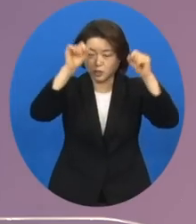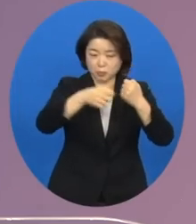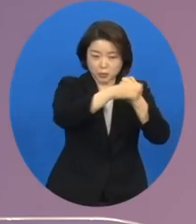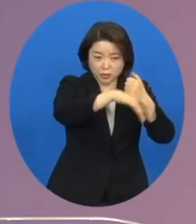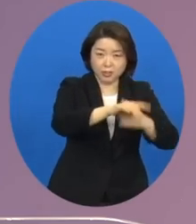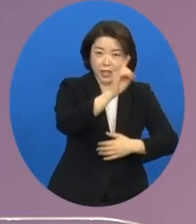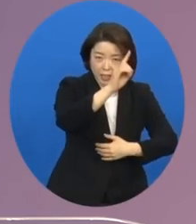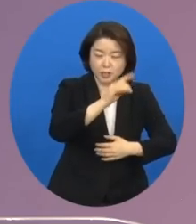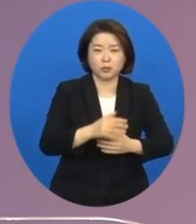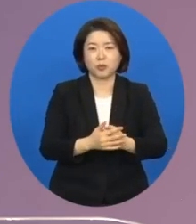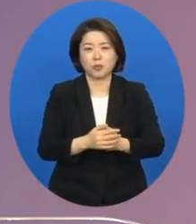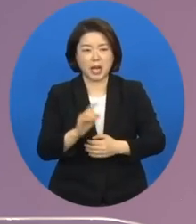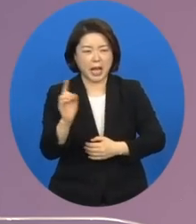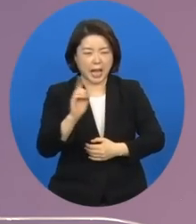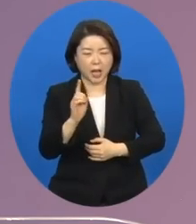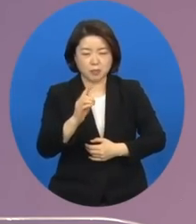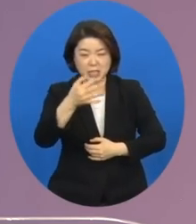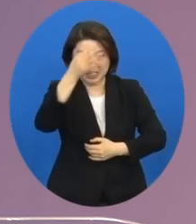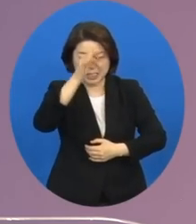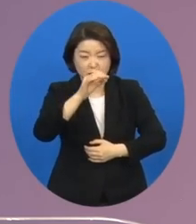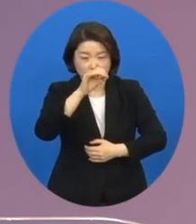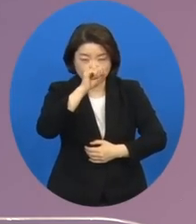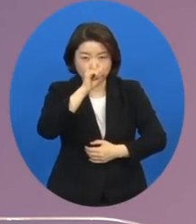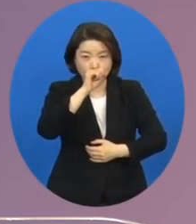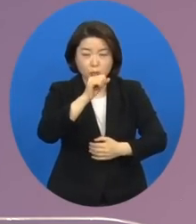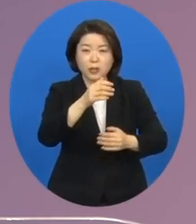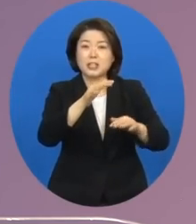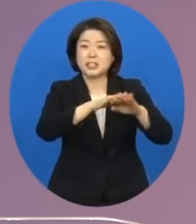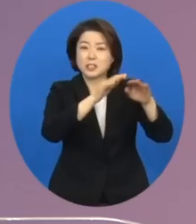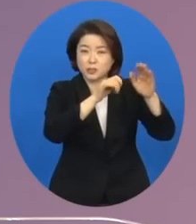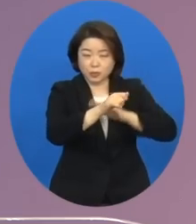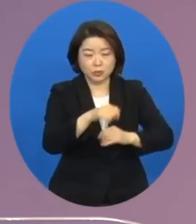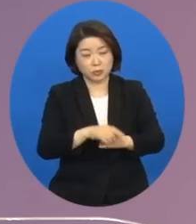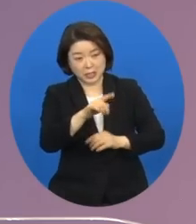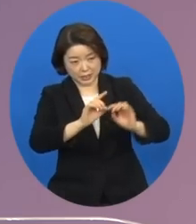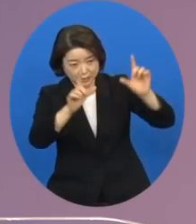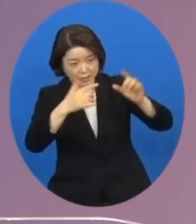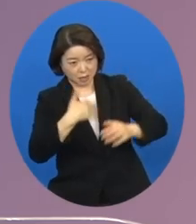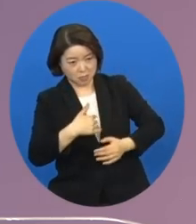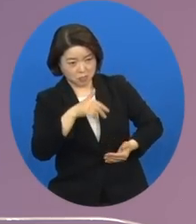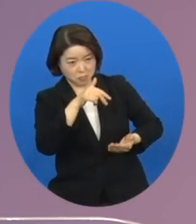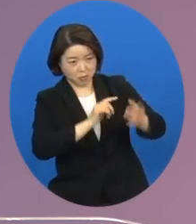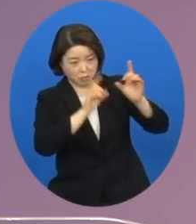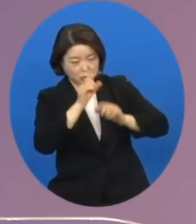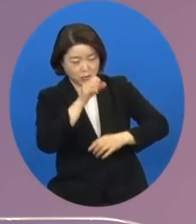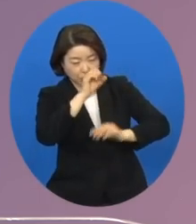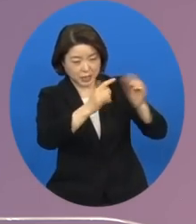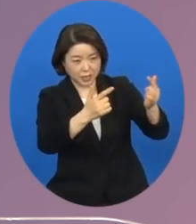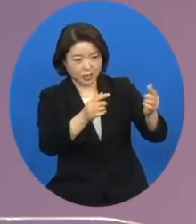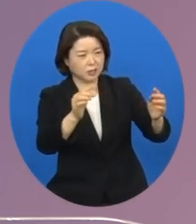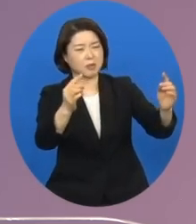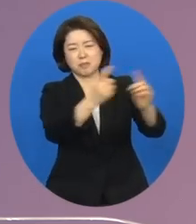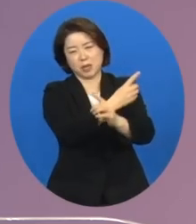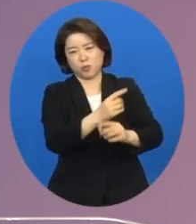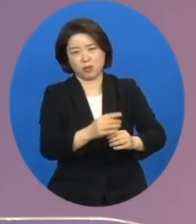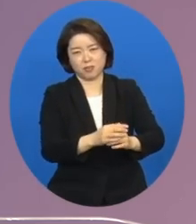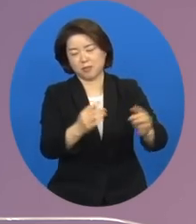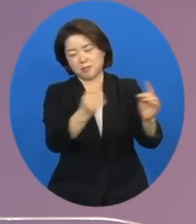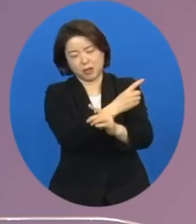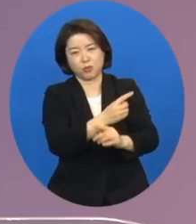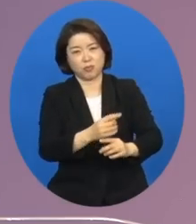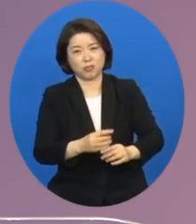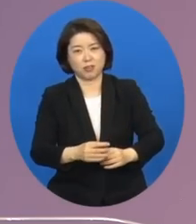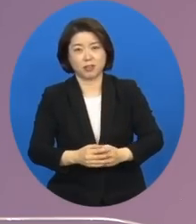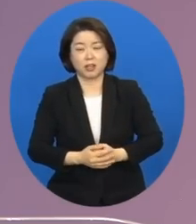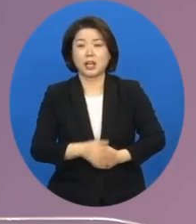하나도요 아무리 실력이 좋은 선수라도 그날 컨디션 안 좋으면 교체합니다 바꾸는 거죠